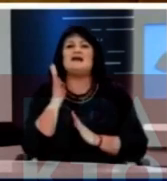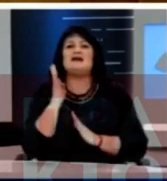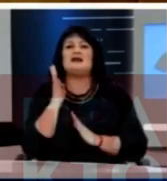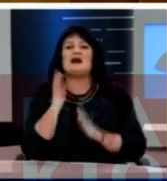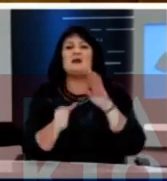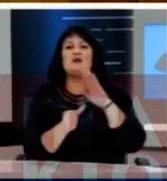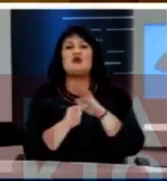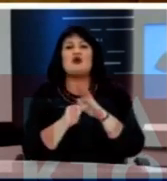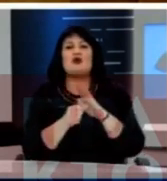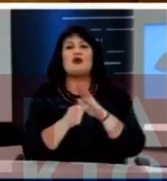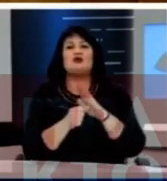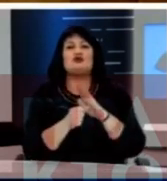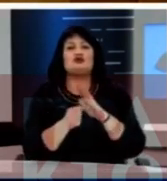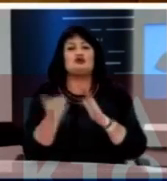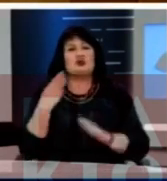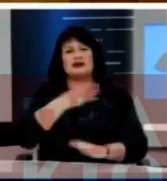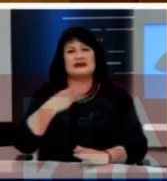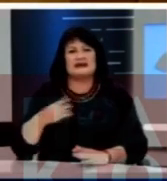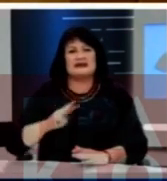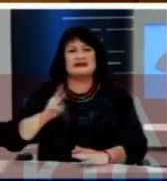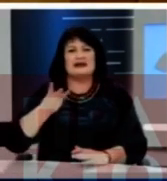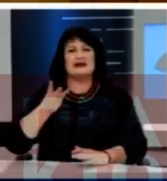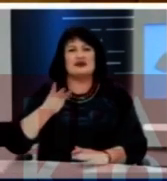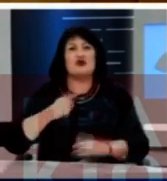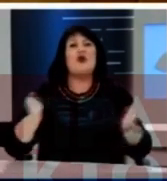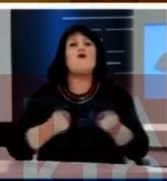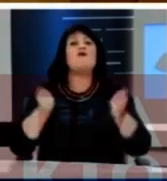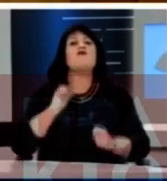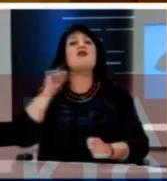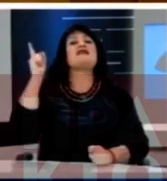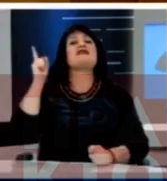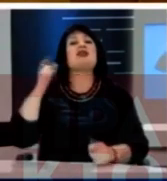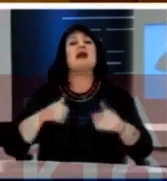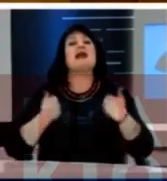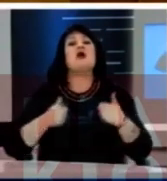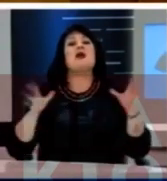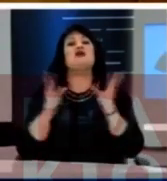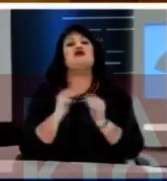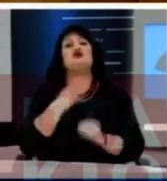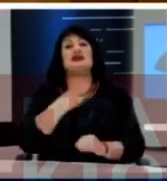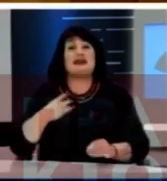του Προέδρου του ΣΥΡΙΖΑ, στο 3ο Φεστιβάλ της Νεολαίας ΣΥΡΙΖΑ. Και διαβάζω.